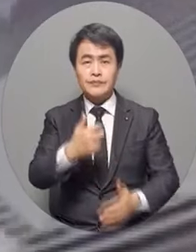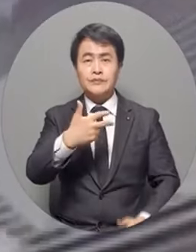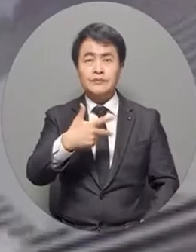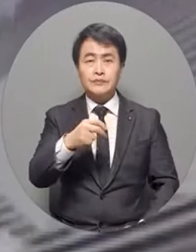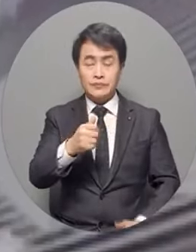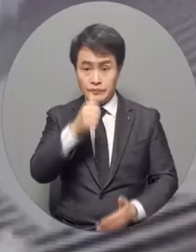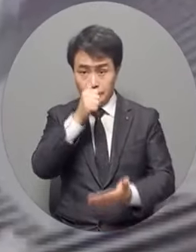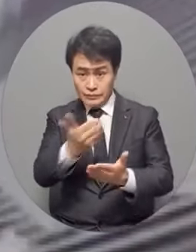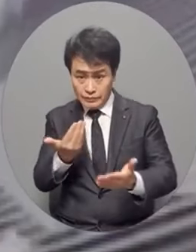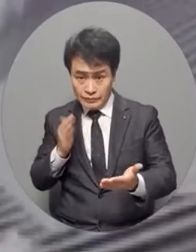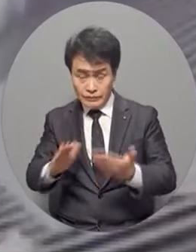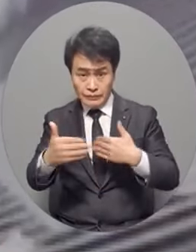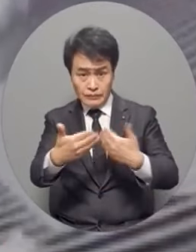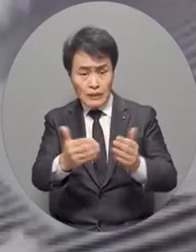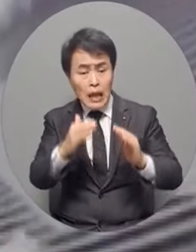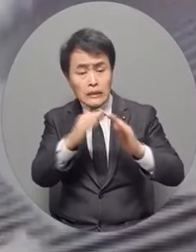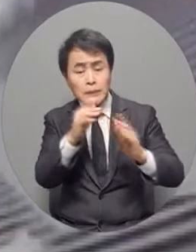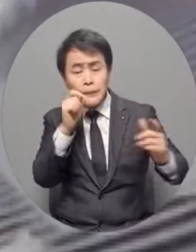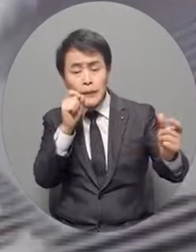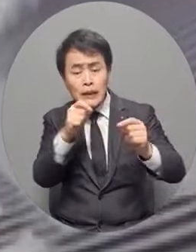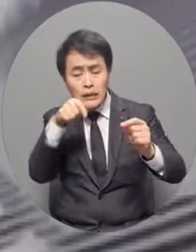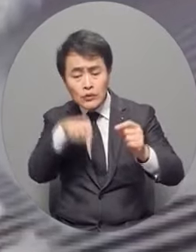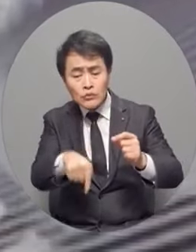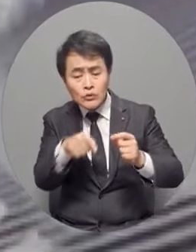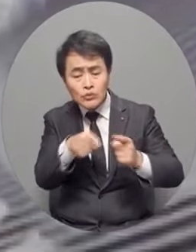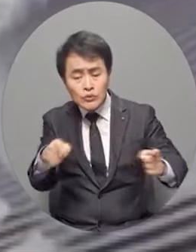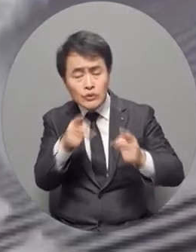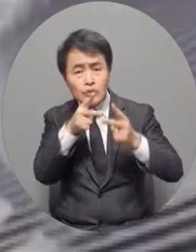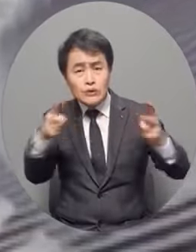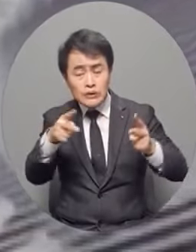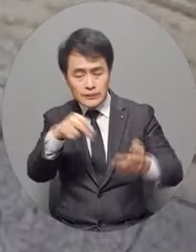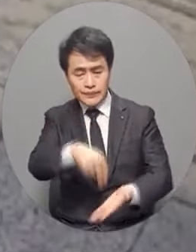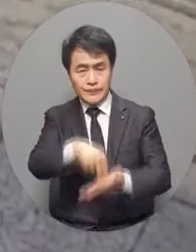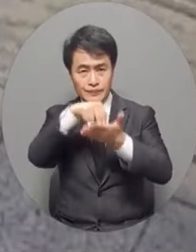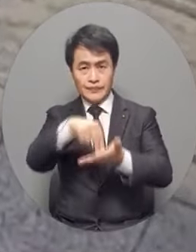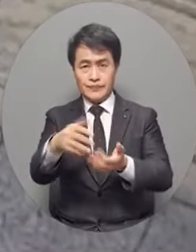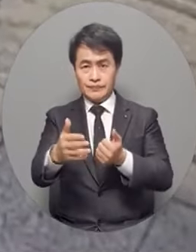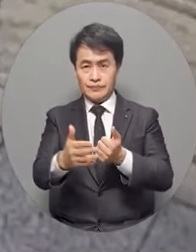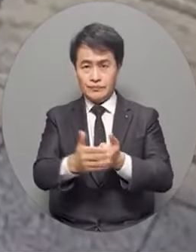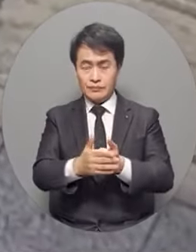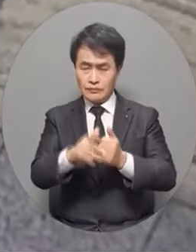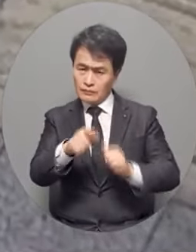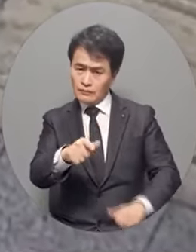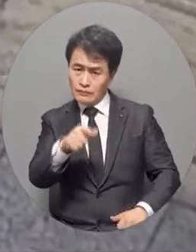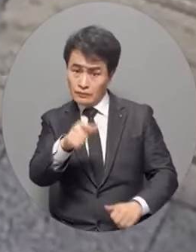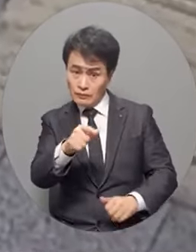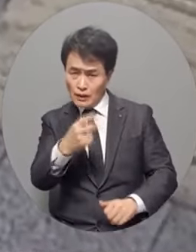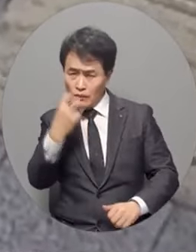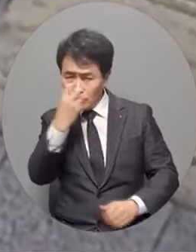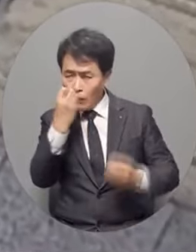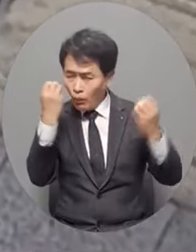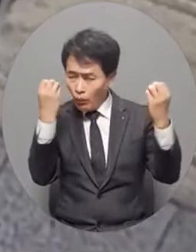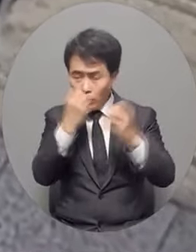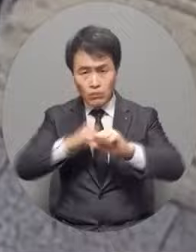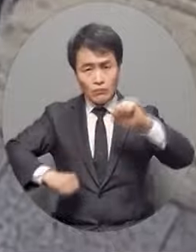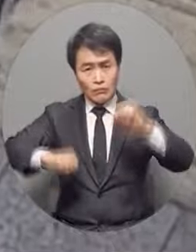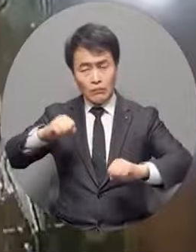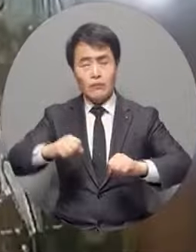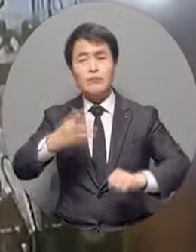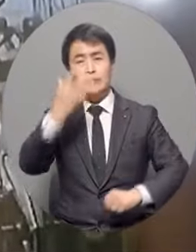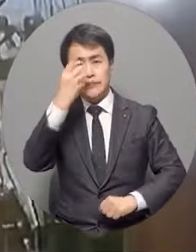범행 전후에 피해자의 집 바로 아래층과 위층에서 승강기를 탔는데 이를 수사에 혼선을 주기 위한 행동으로